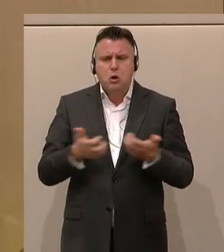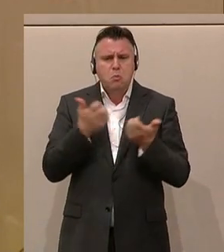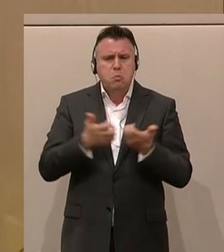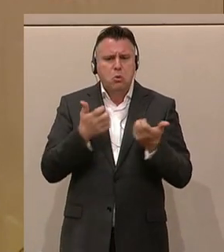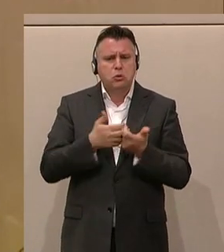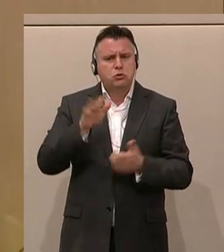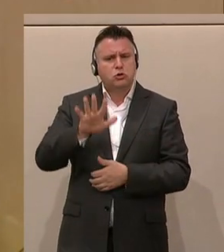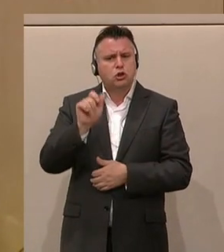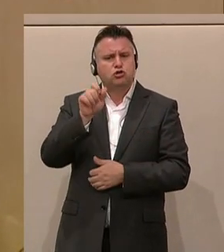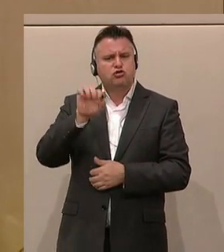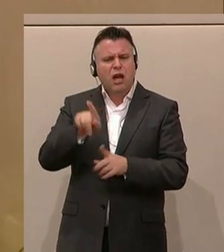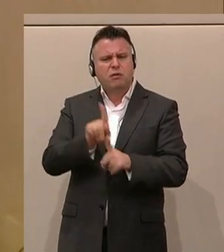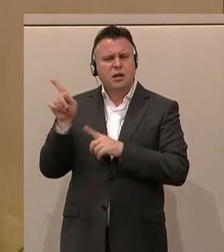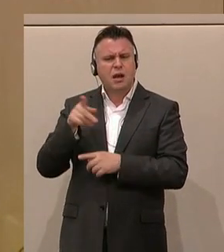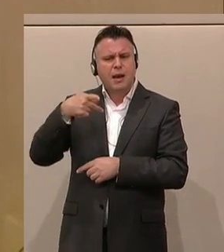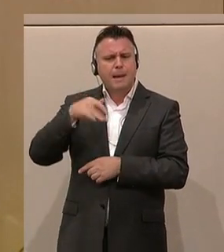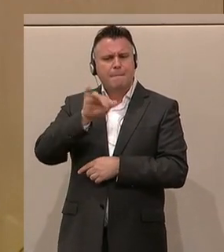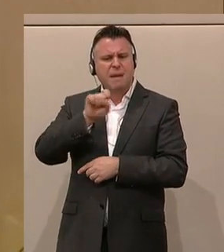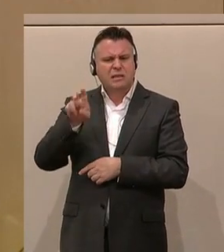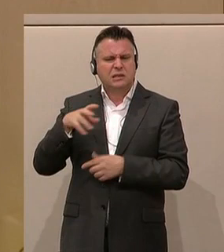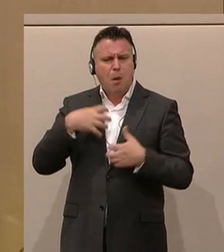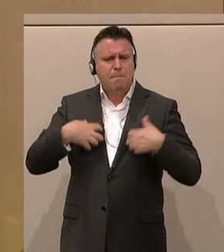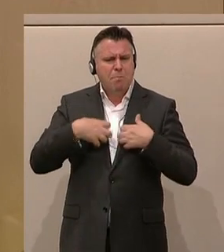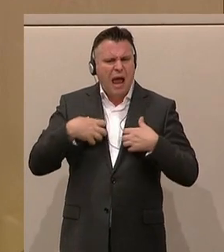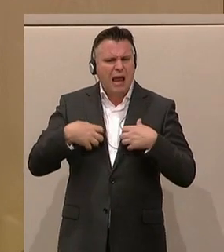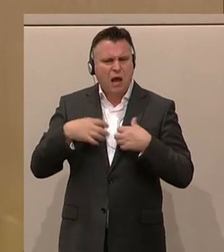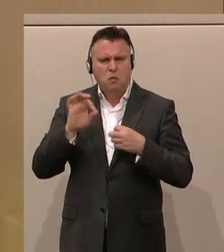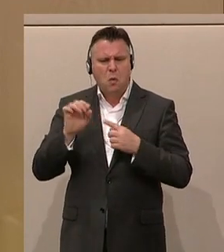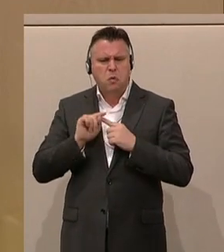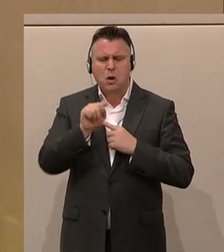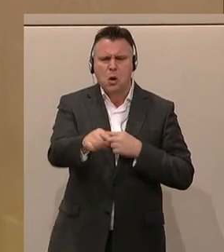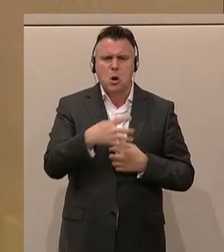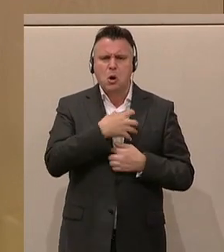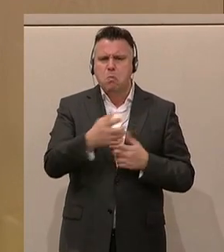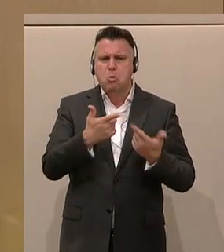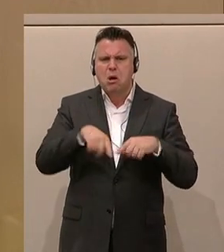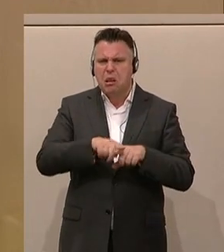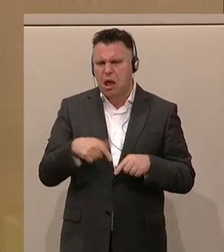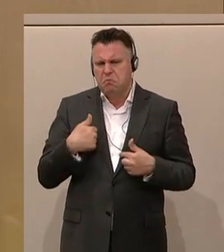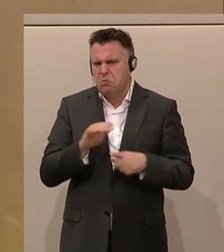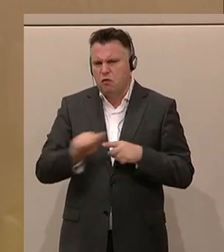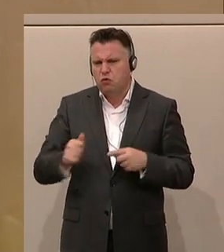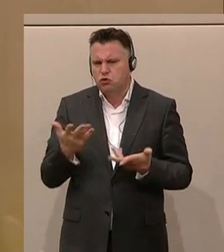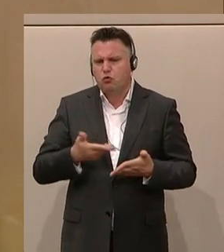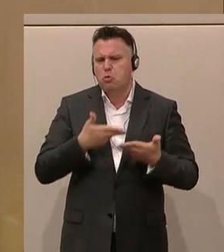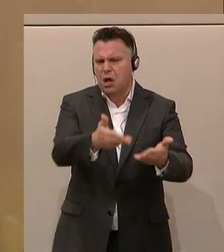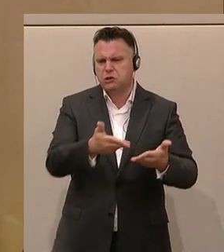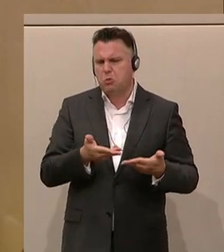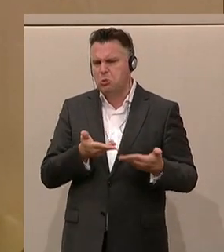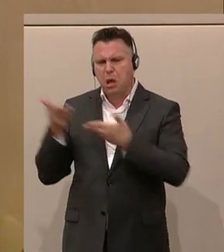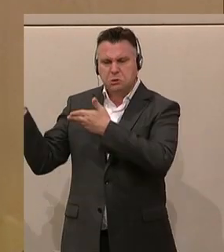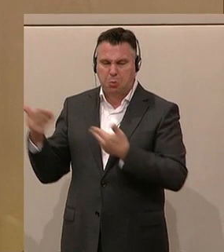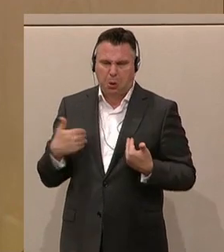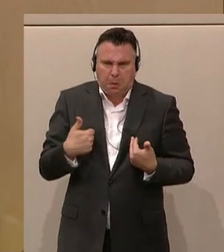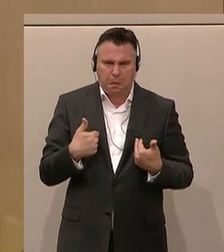von Schärding nach Passau kommen oder sie noch in dem Fall nach Bayern oder ob sie ins Burgenland transportiert werden. Aber wie